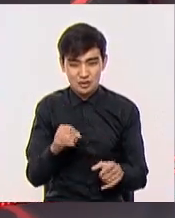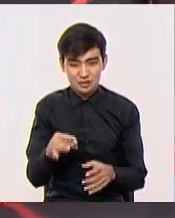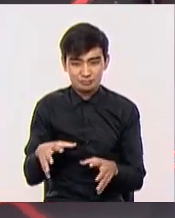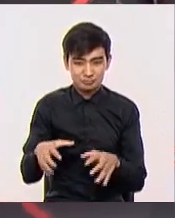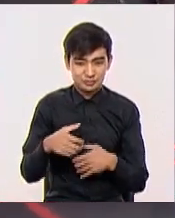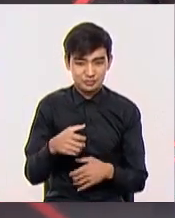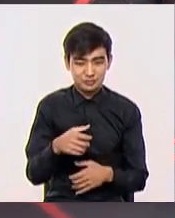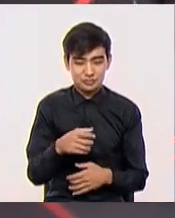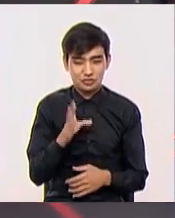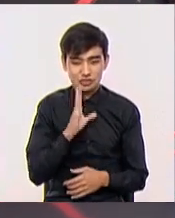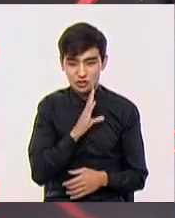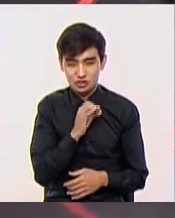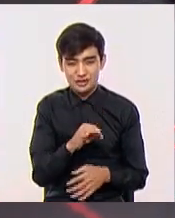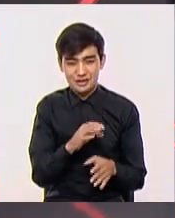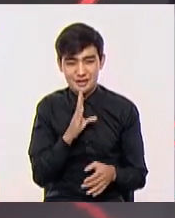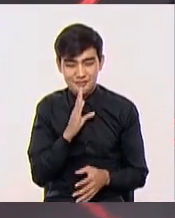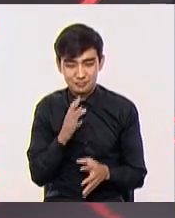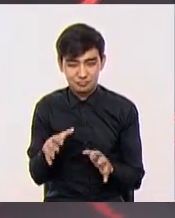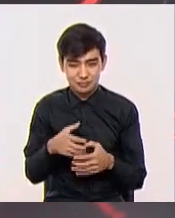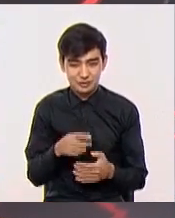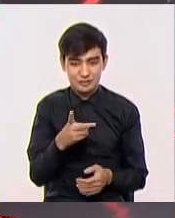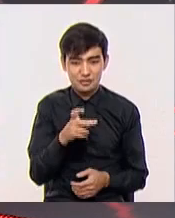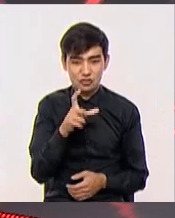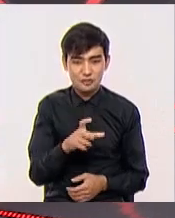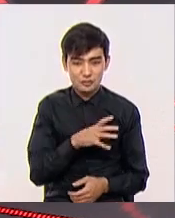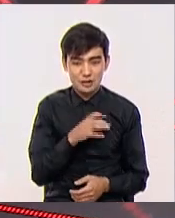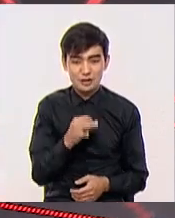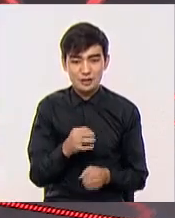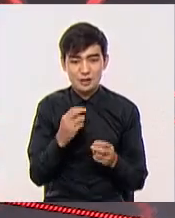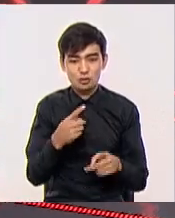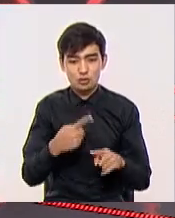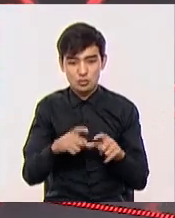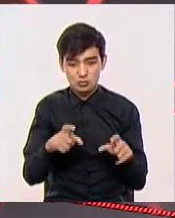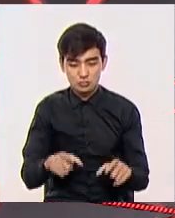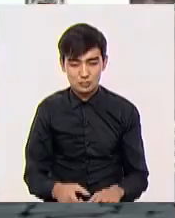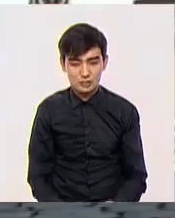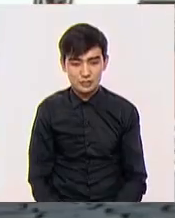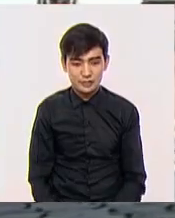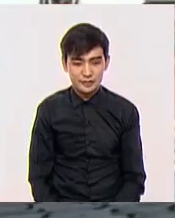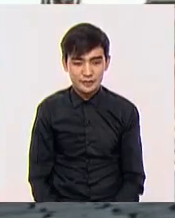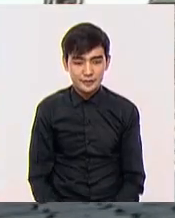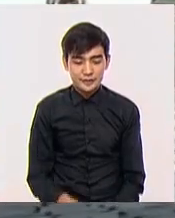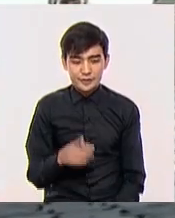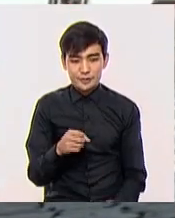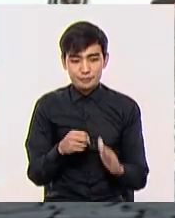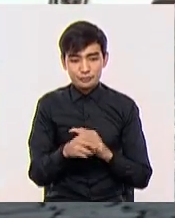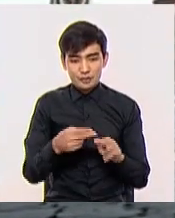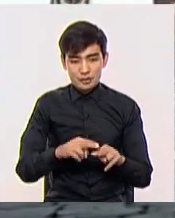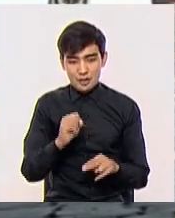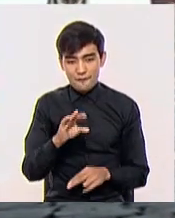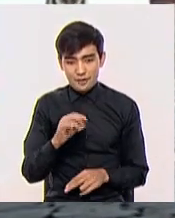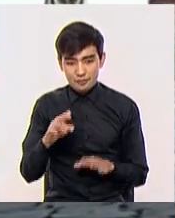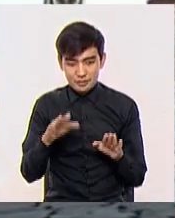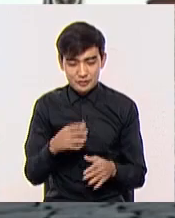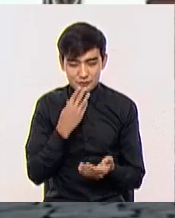афганистана исключительно женщин и девочек всего 200 человек но как быть другим беженец из афганистана он просит не называть